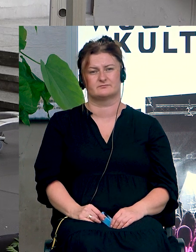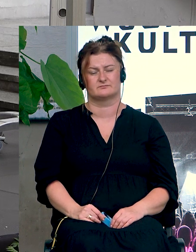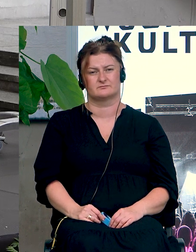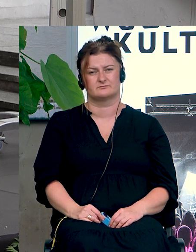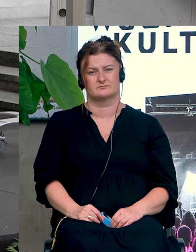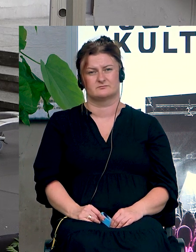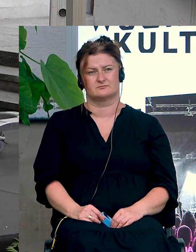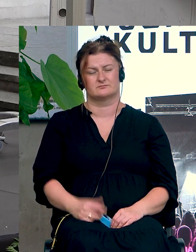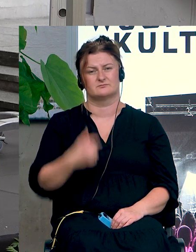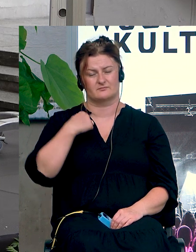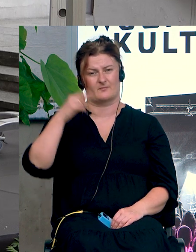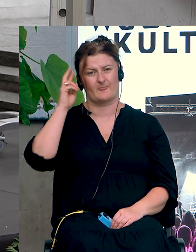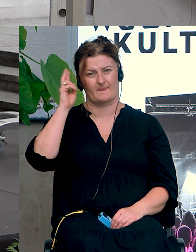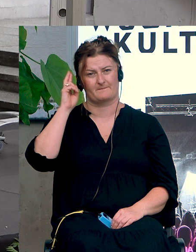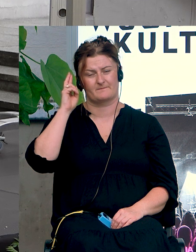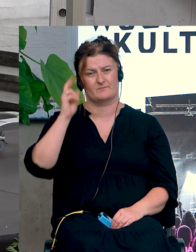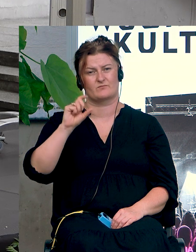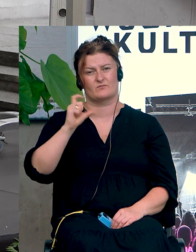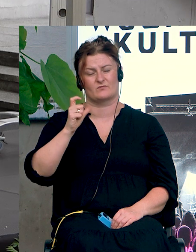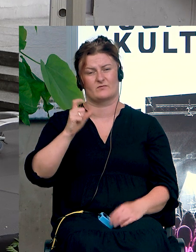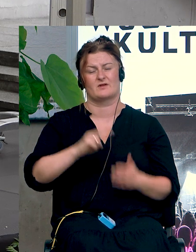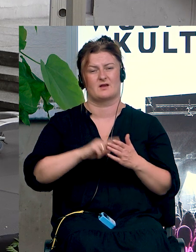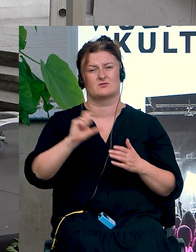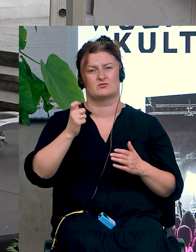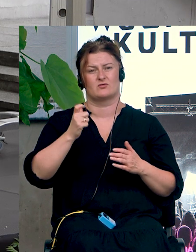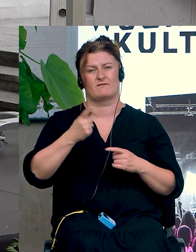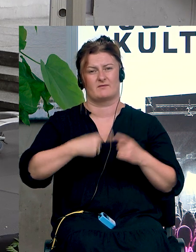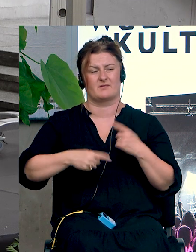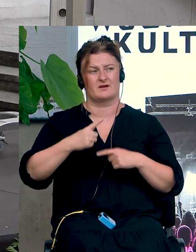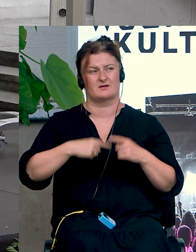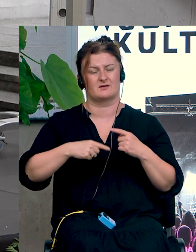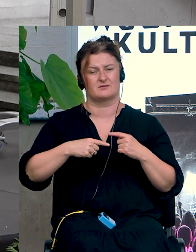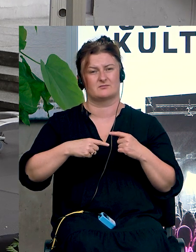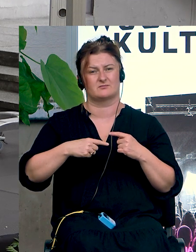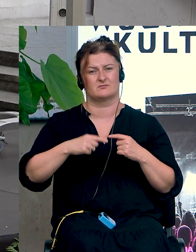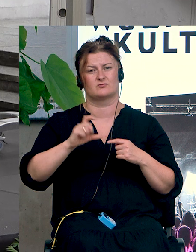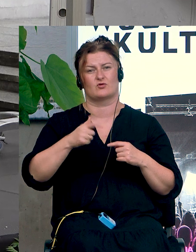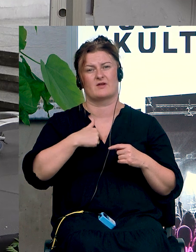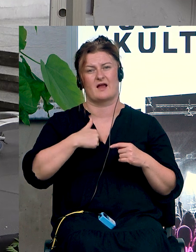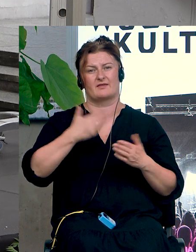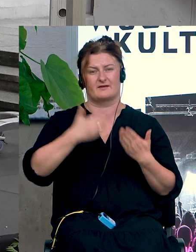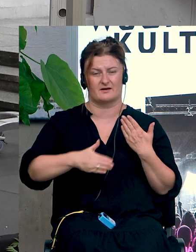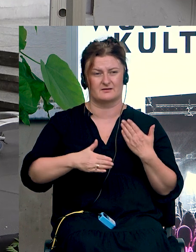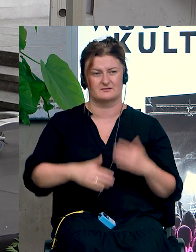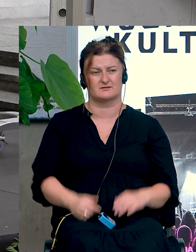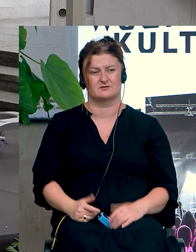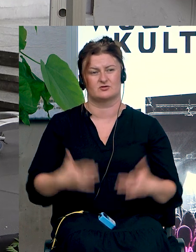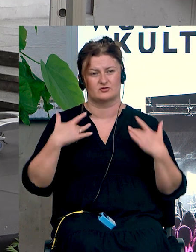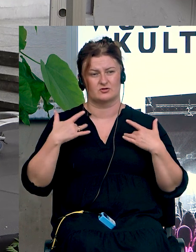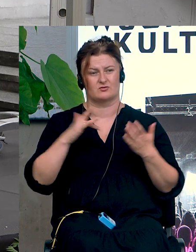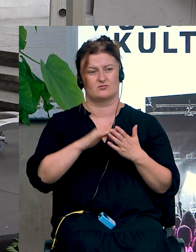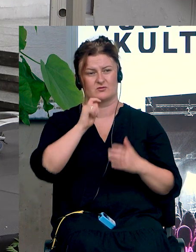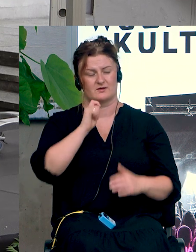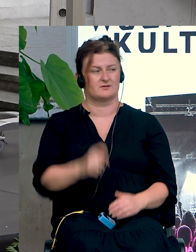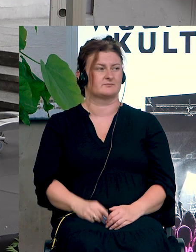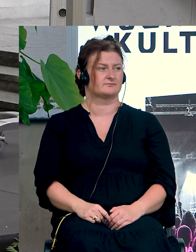я розумію, що він на що міняє. Це те, що я, наприклад, втрачаю зараз не живучи в Україні. Та.